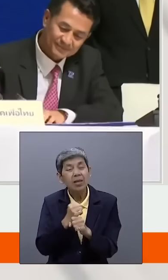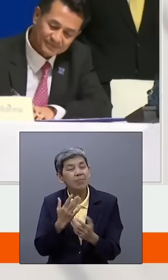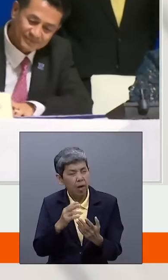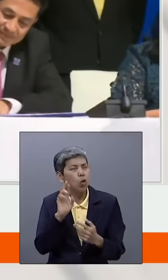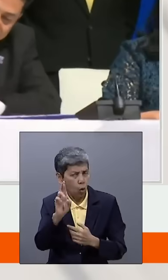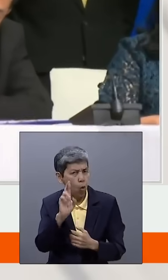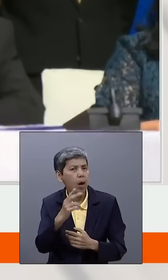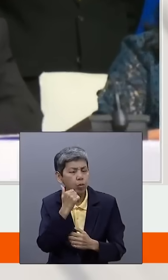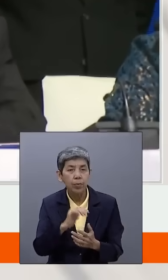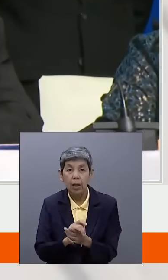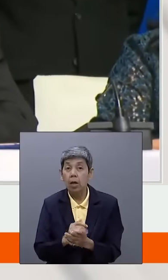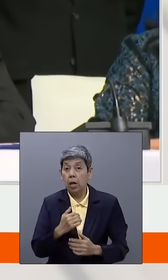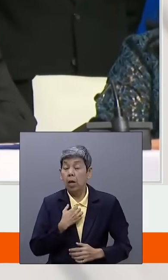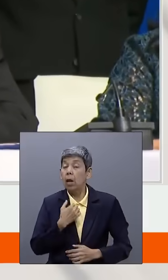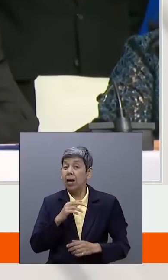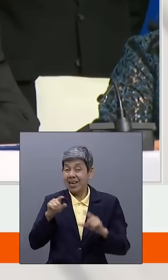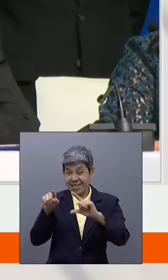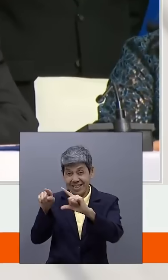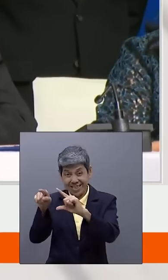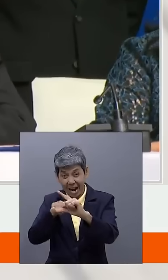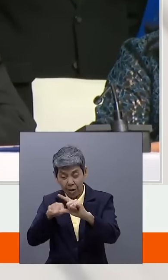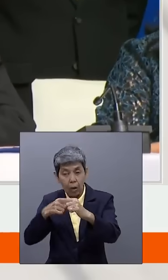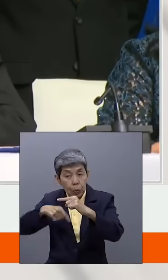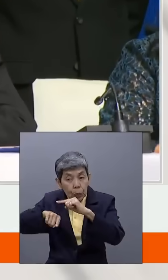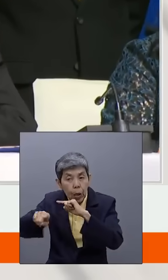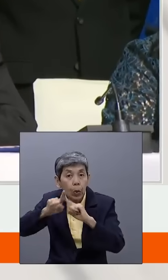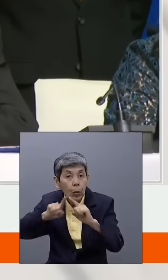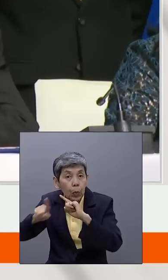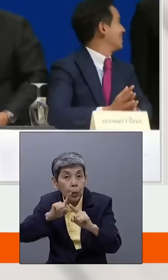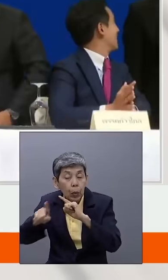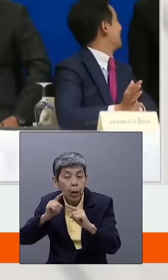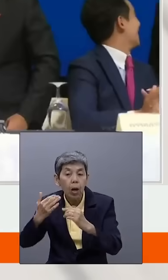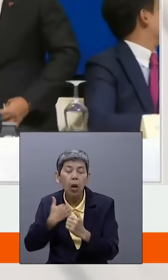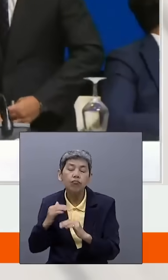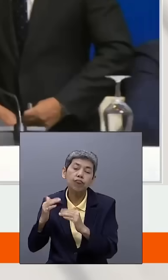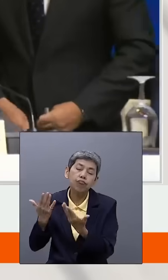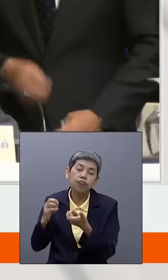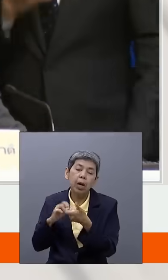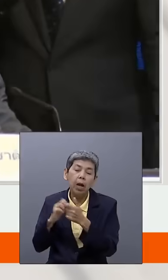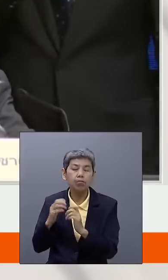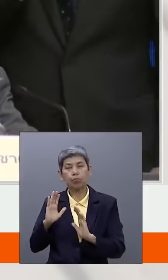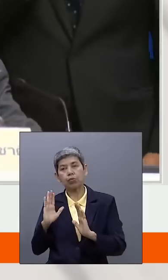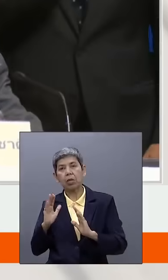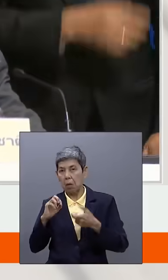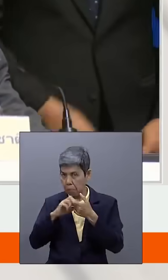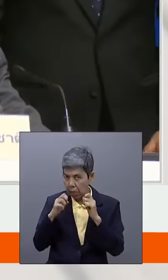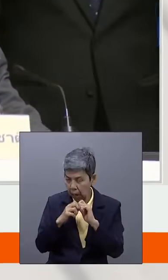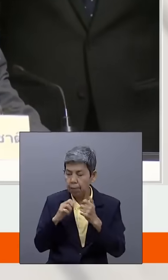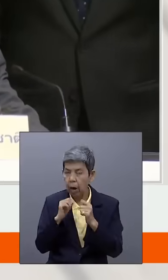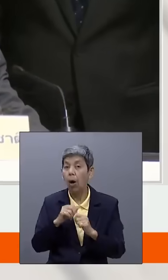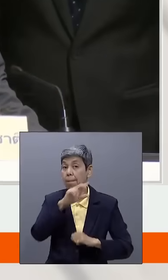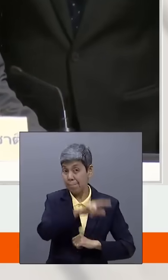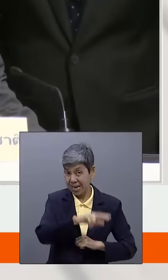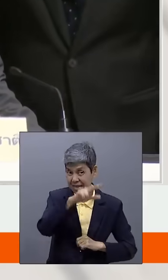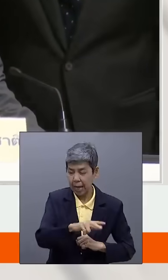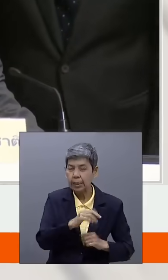ครับแล้วก็ที่สำคัญถ้าก้าวไกลถึงขั้นดีลแบบลดเพดานขนาดนั้นเนี่ยอันนี้เป็นปัญหาใหญ่และจะเป็นปัญหาหนักกว่าที่เพื่อไทย